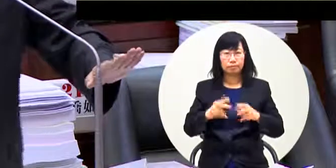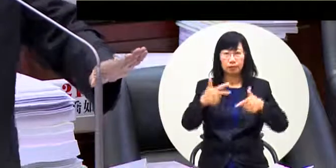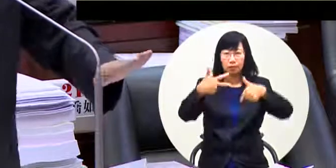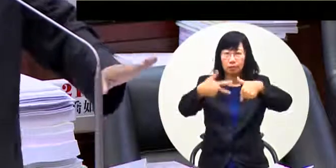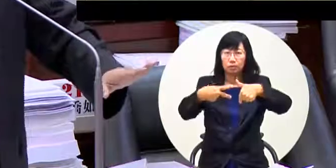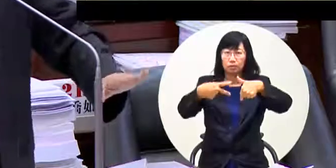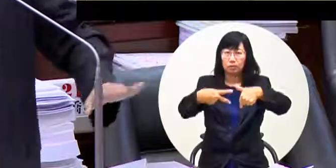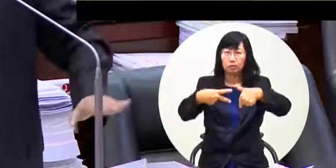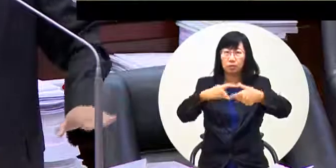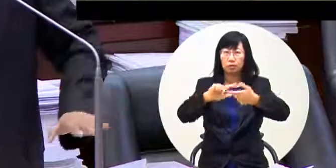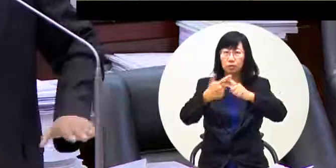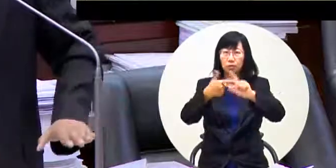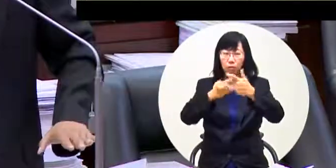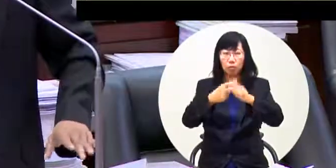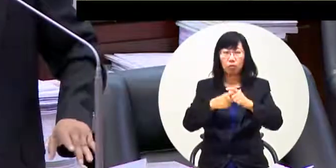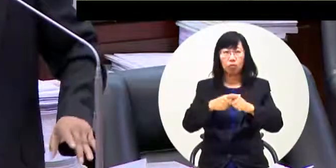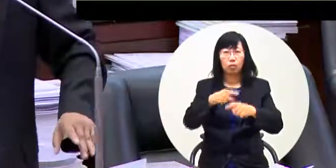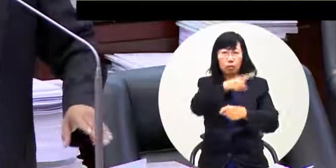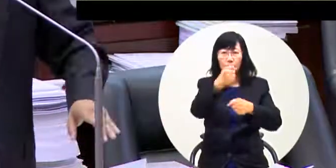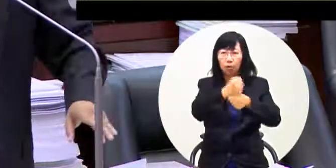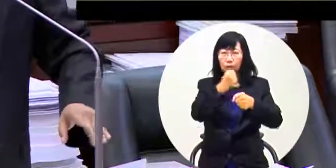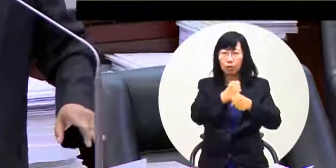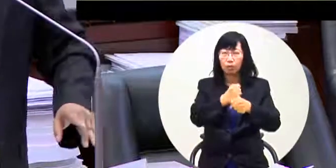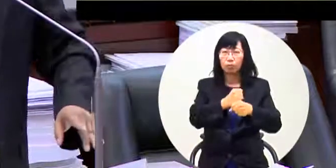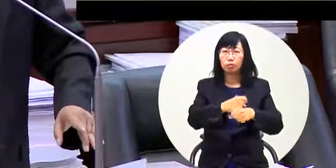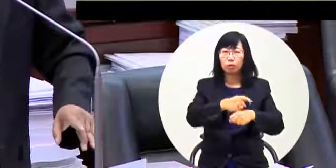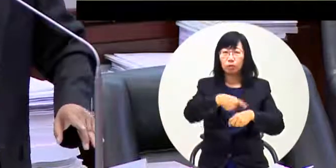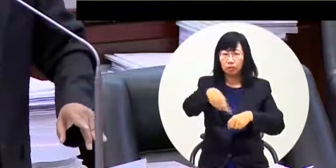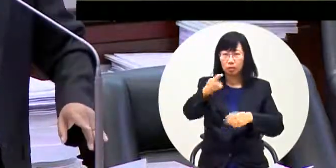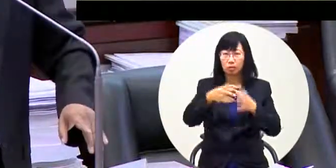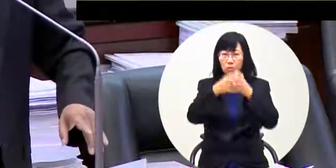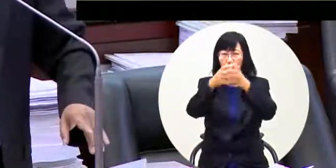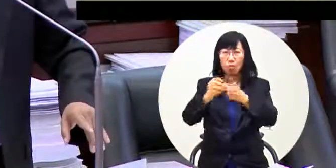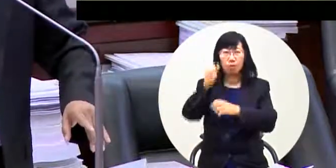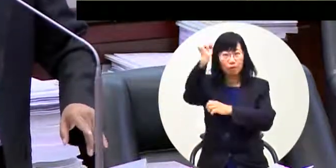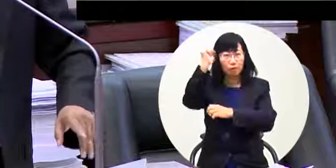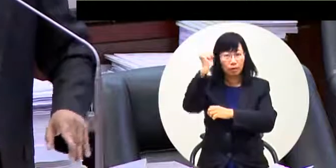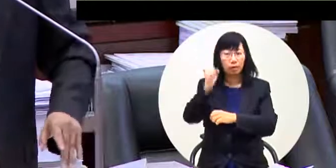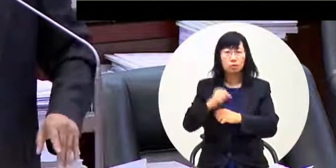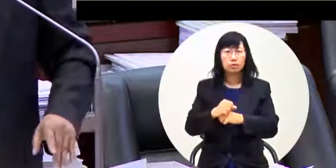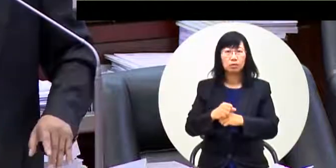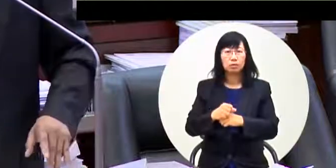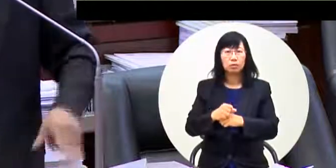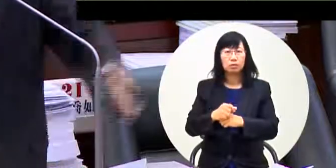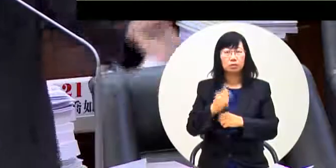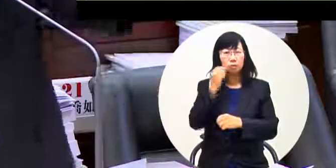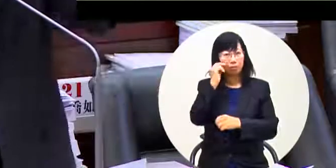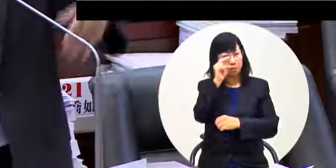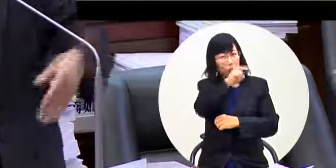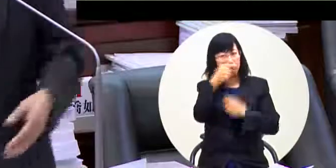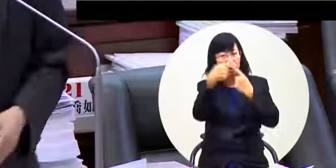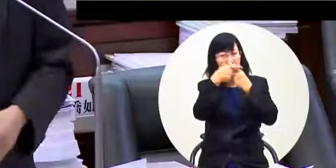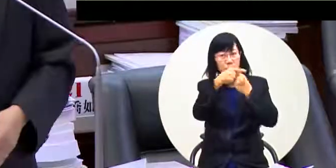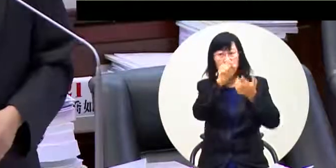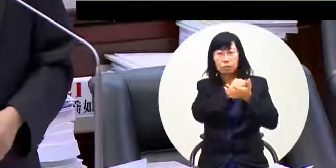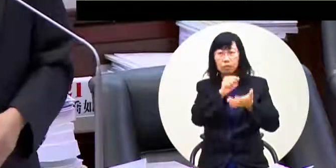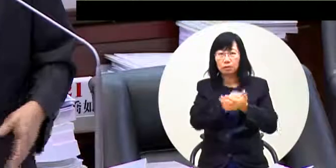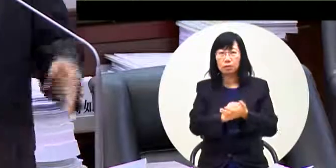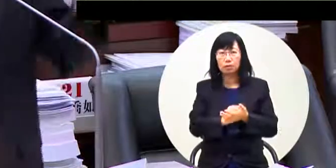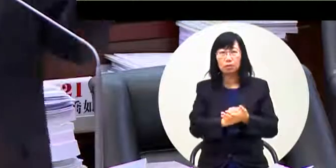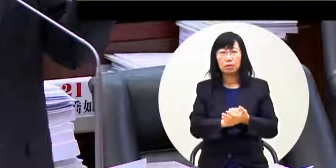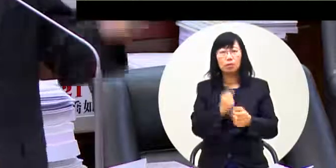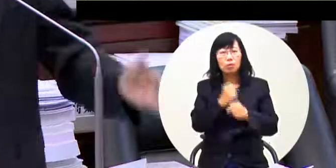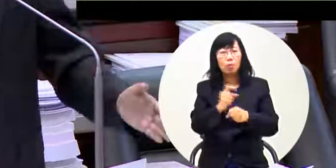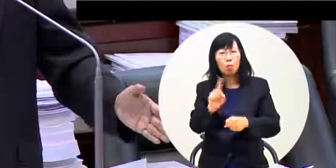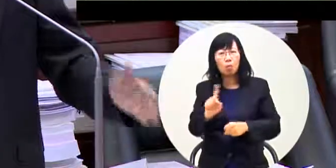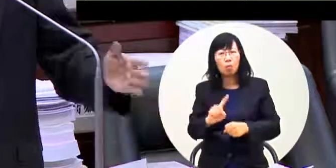精，那个人武场讲，你安尼你看这个研究，安尼你要哪办？局长你怎么样回应这个问题？